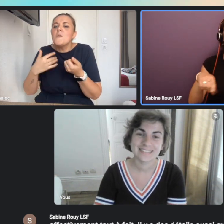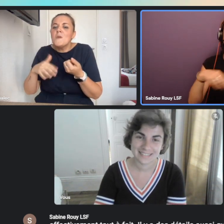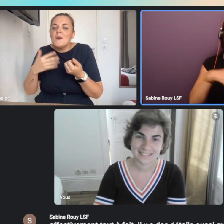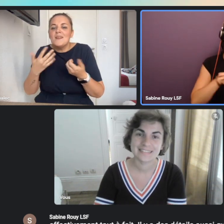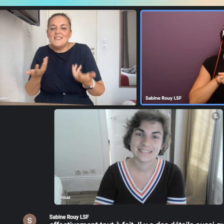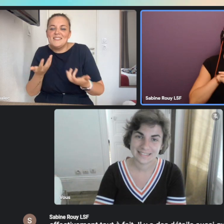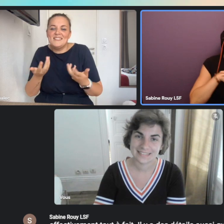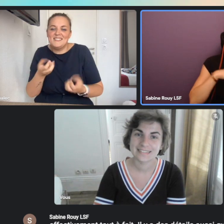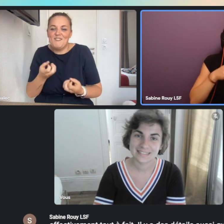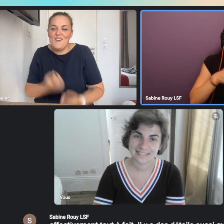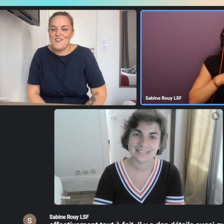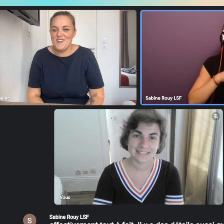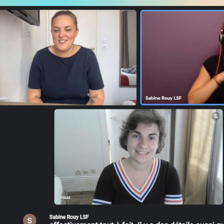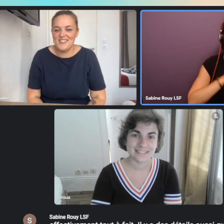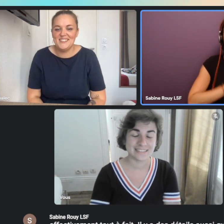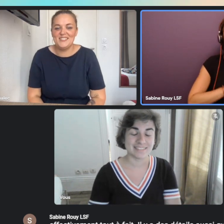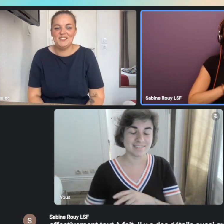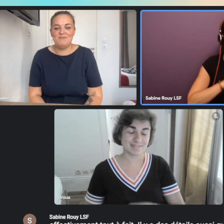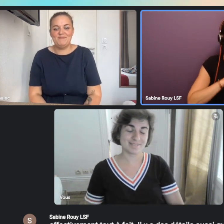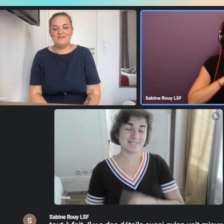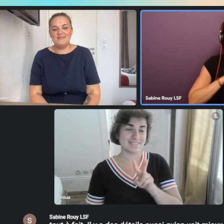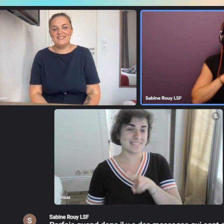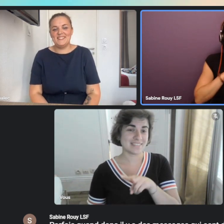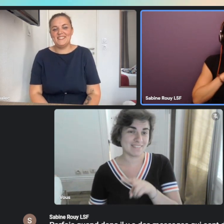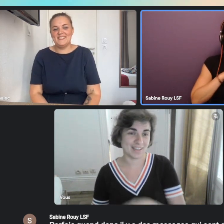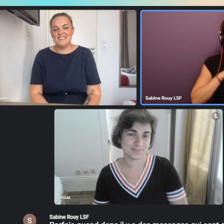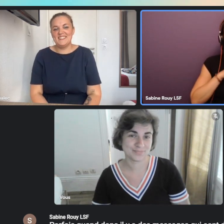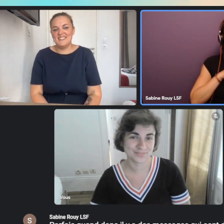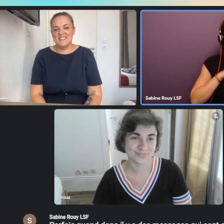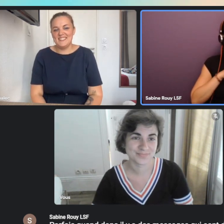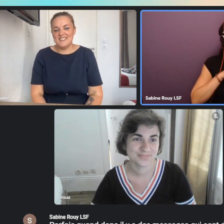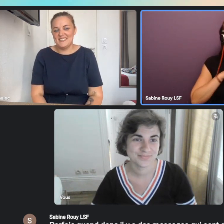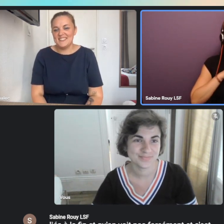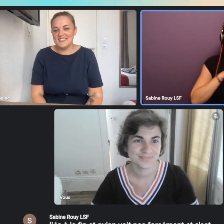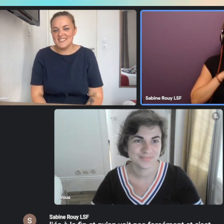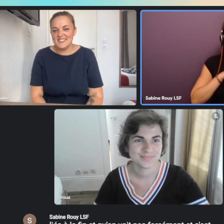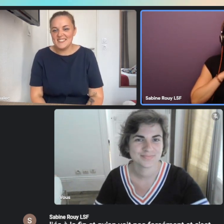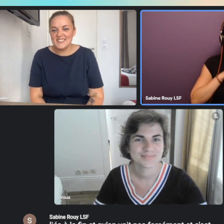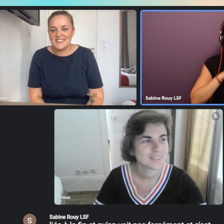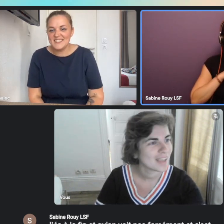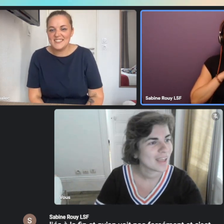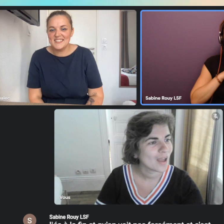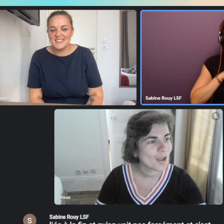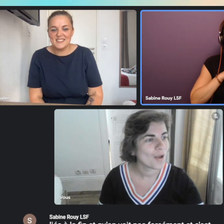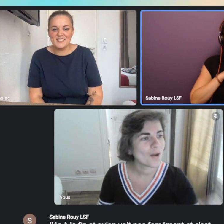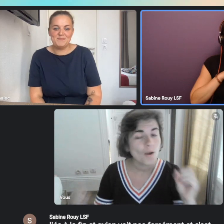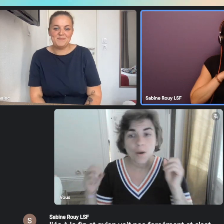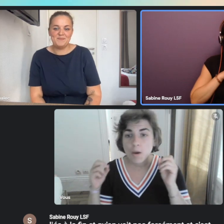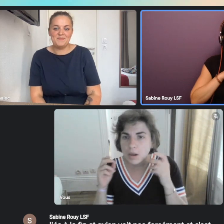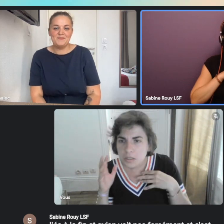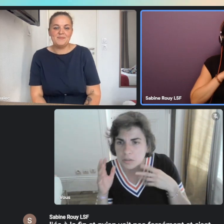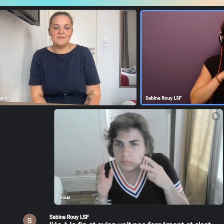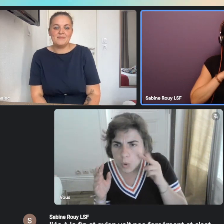fin». Dont on n'avait pas forcément confiance. C'est vrai conscience, c'est vrai que ça arrive souvent. Oui, tout à fait. Mmh.